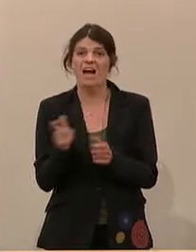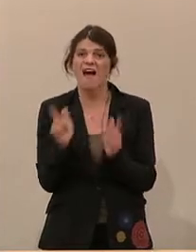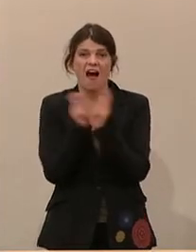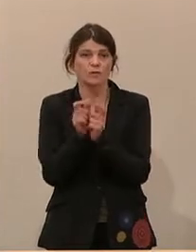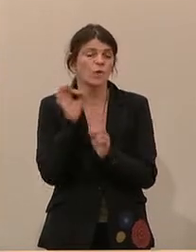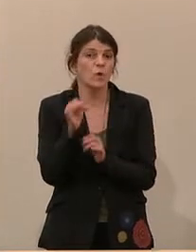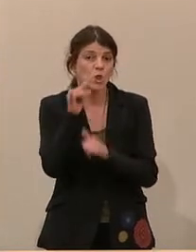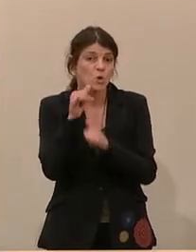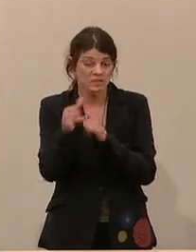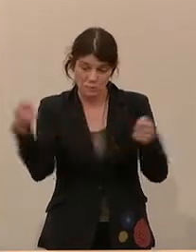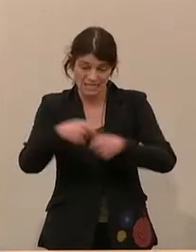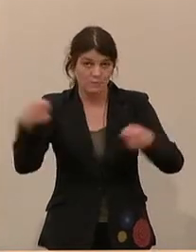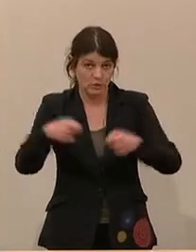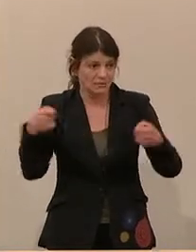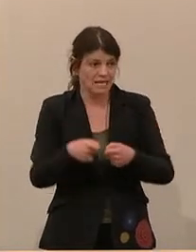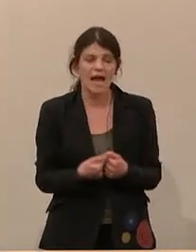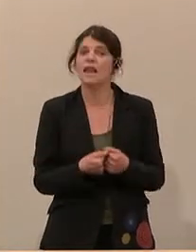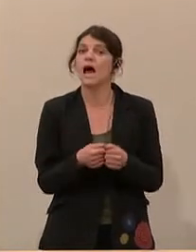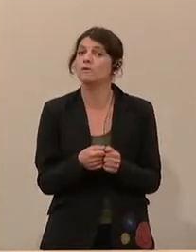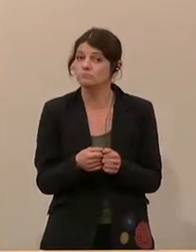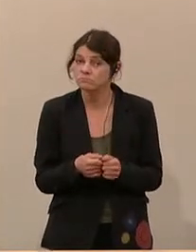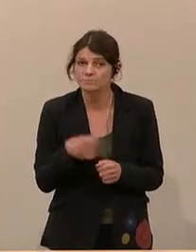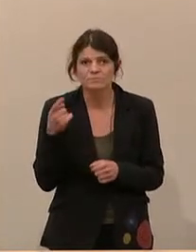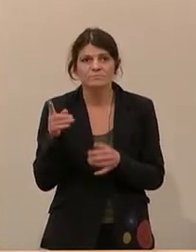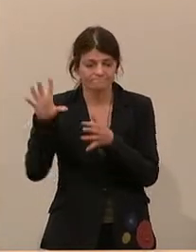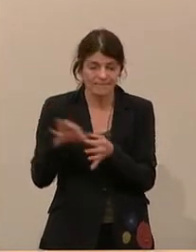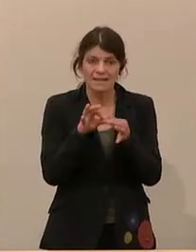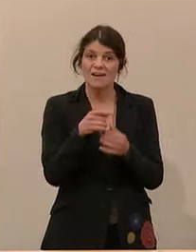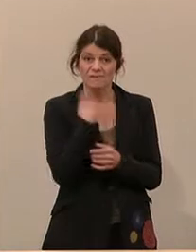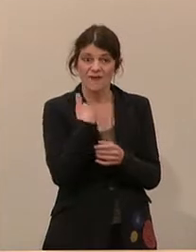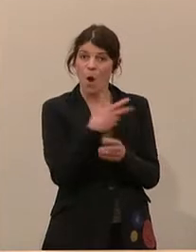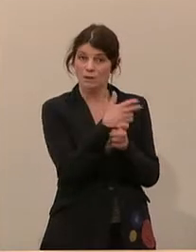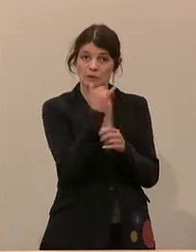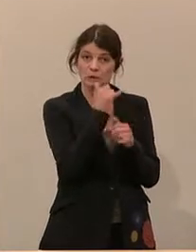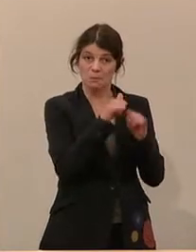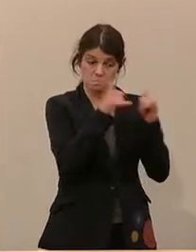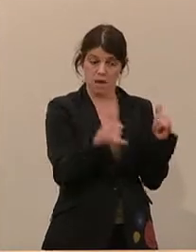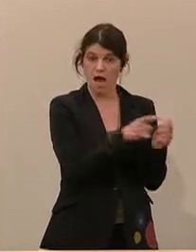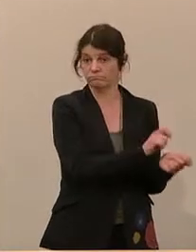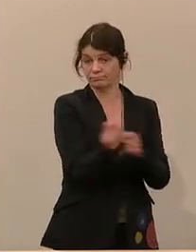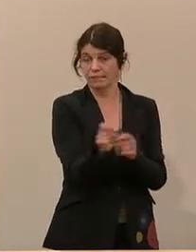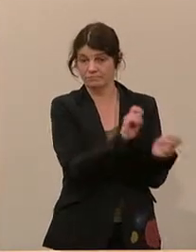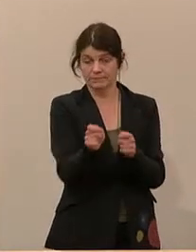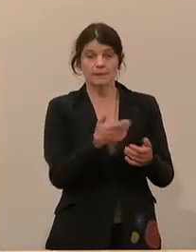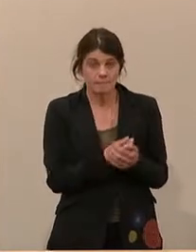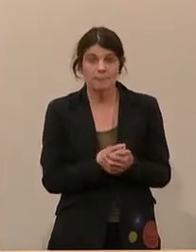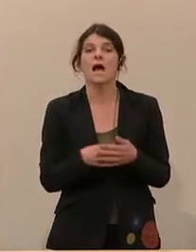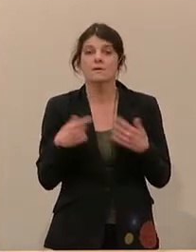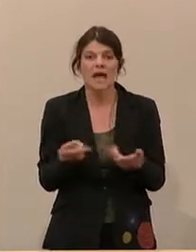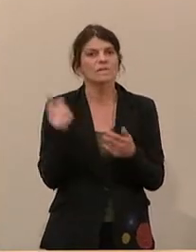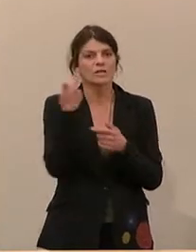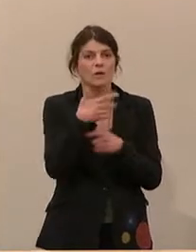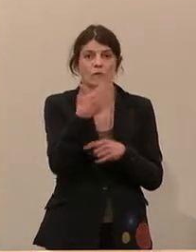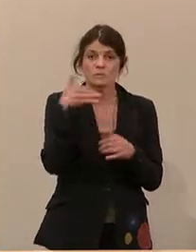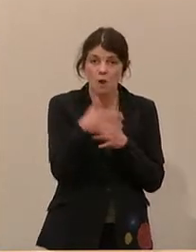für Tourismusinvestitionen, die über die österreichische Tourismusbank abgewickelt werden, von 250 Millionen Euro